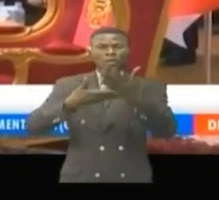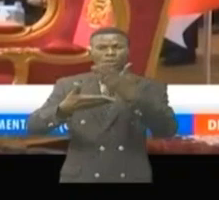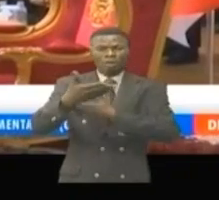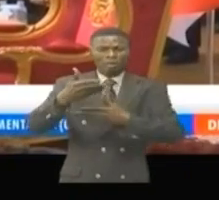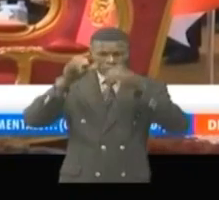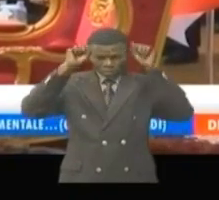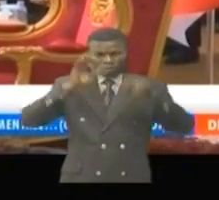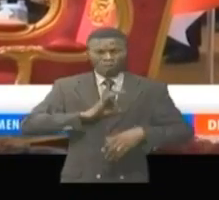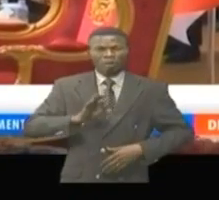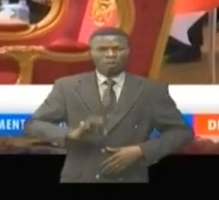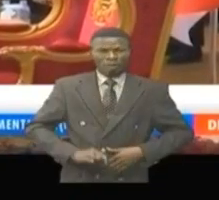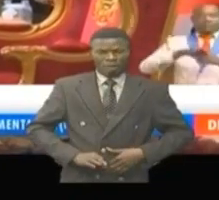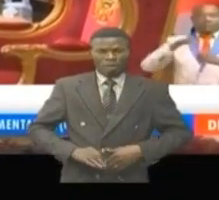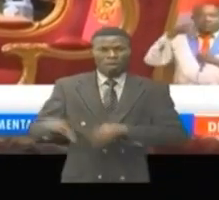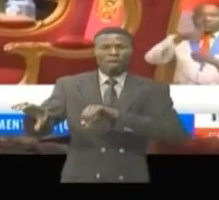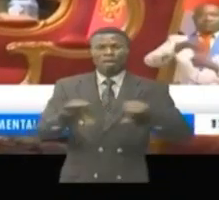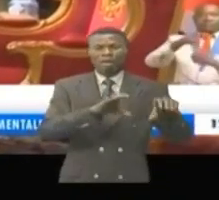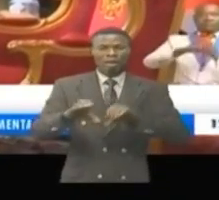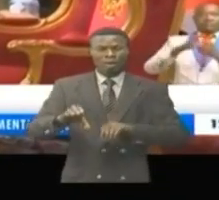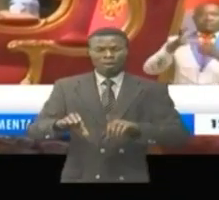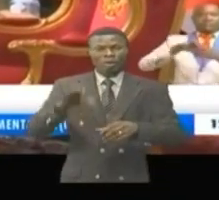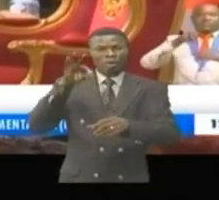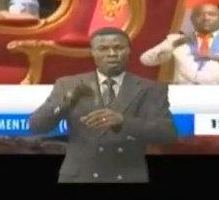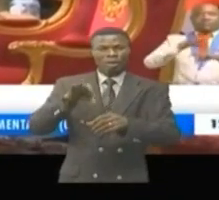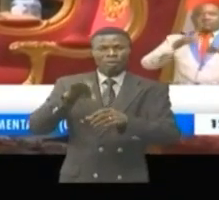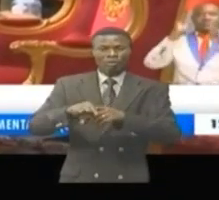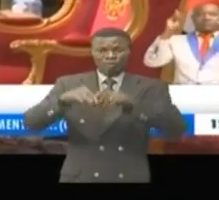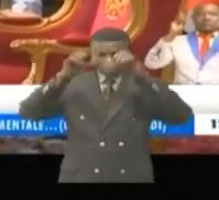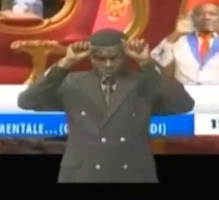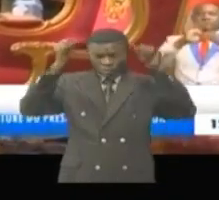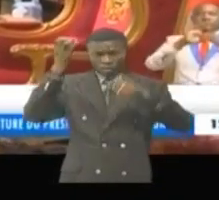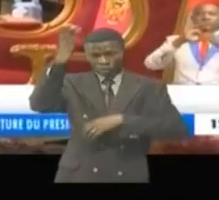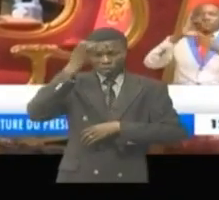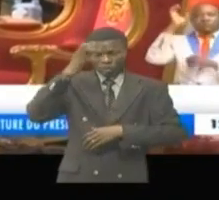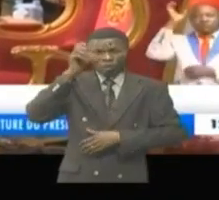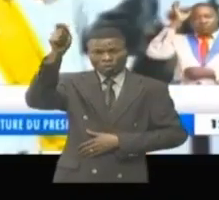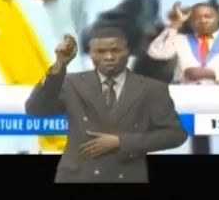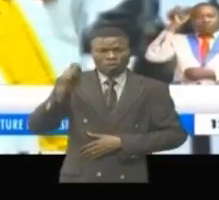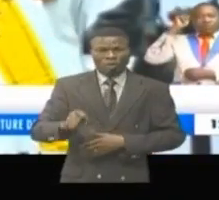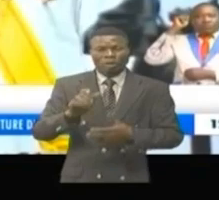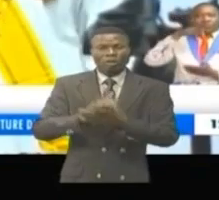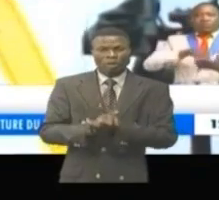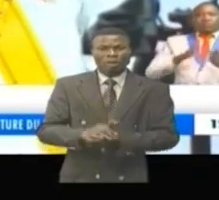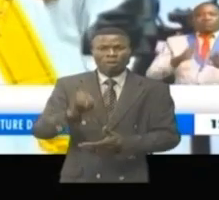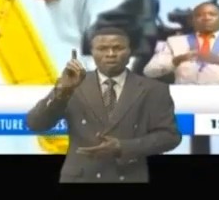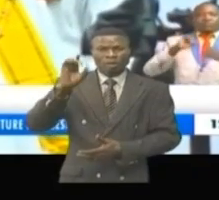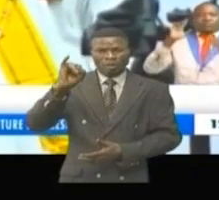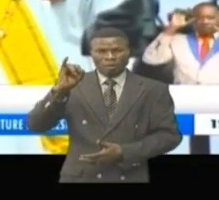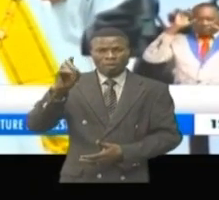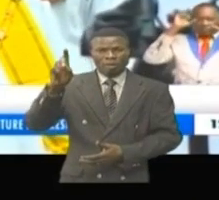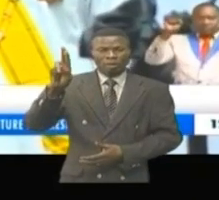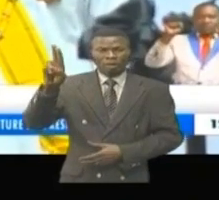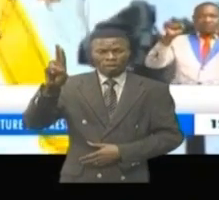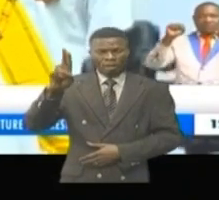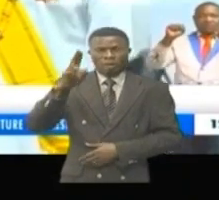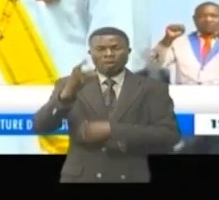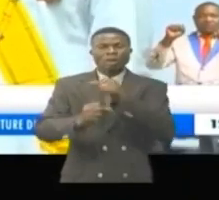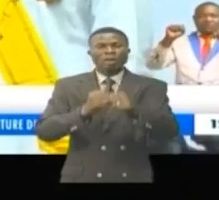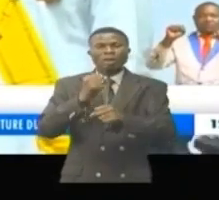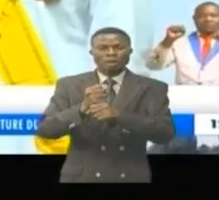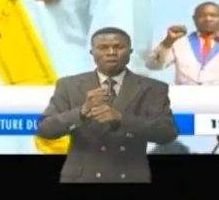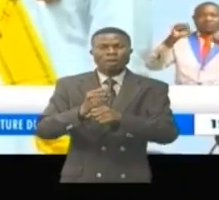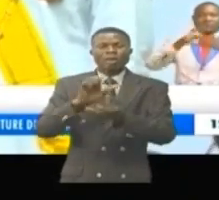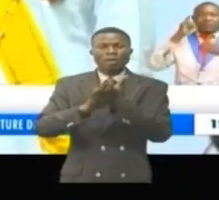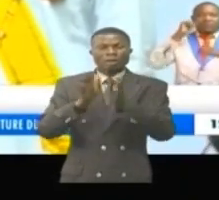République à la cérémonie d'investiture du général Mahamat Idriss Déby Itnou, dont le mandat présidentiel a